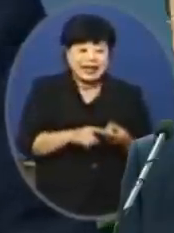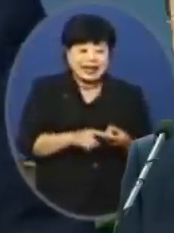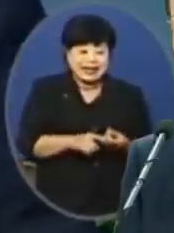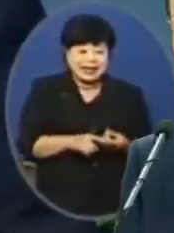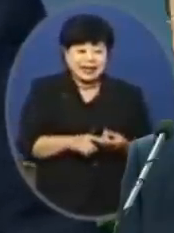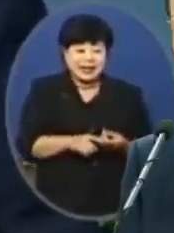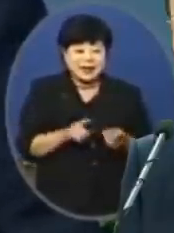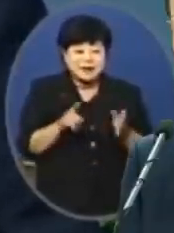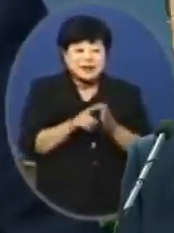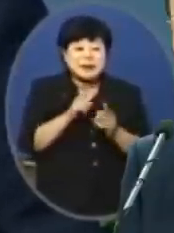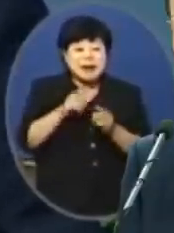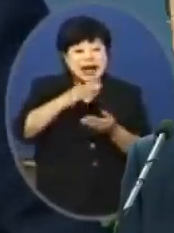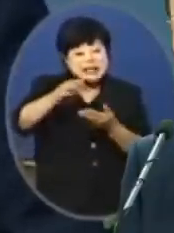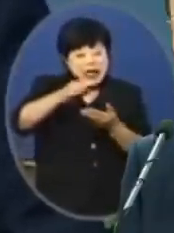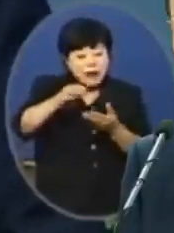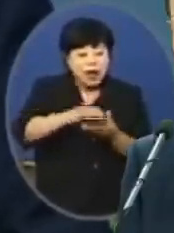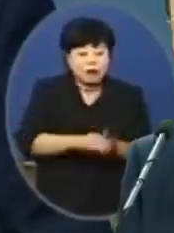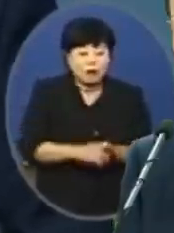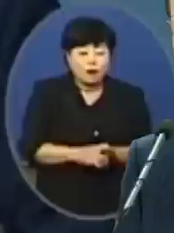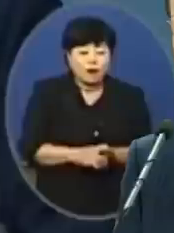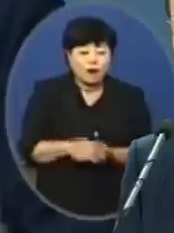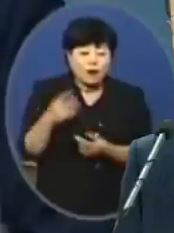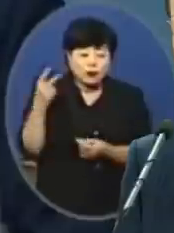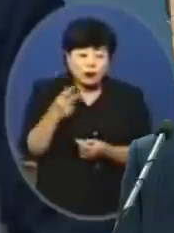하고 또